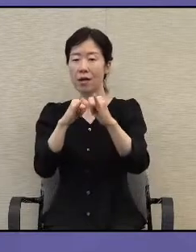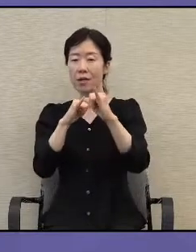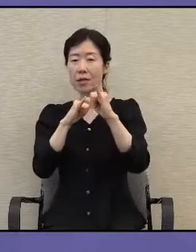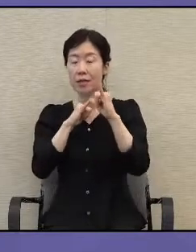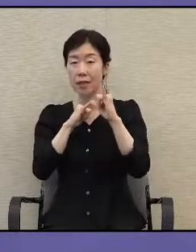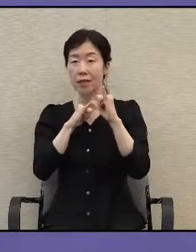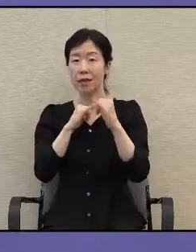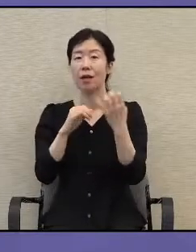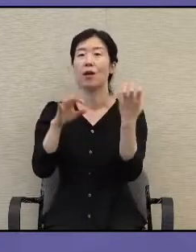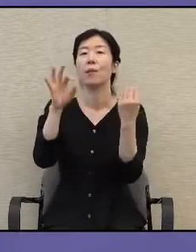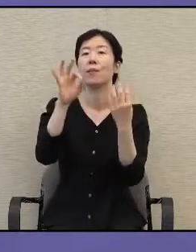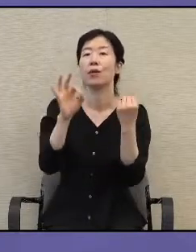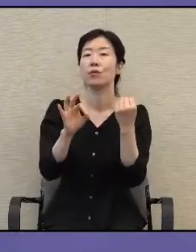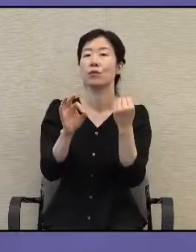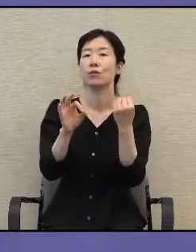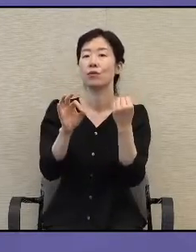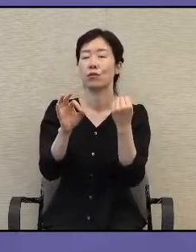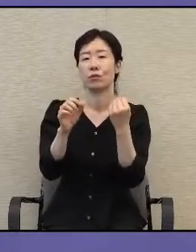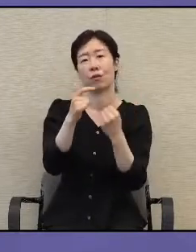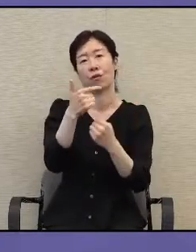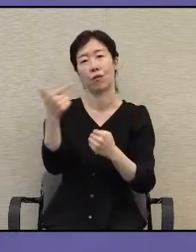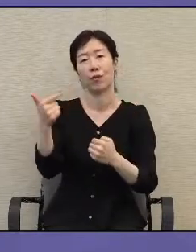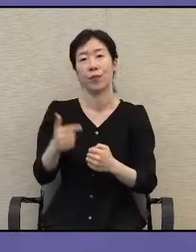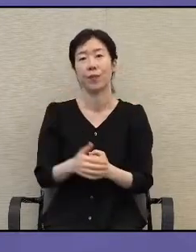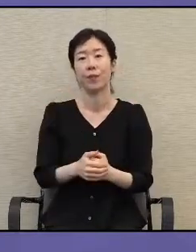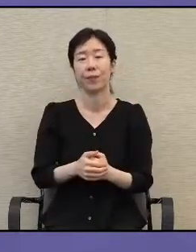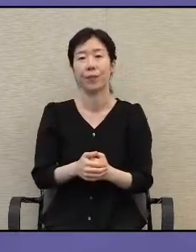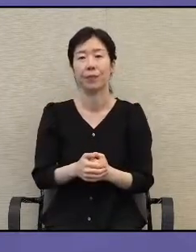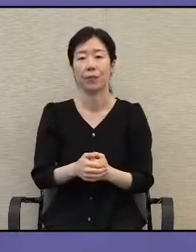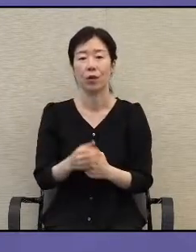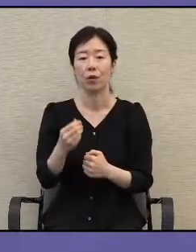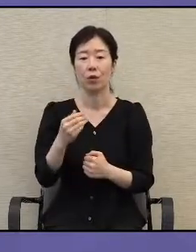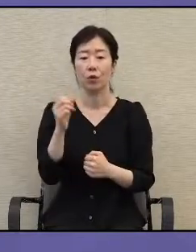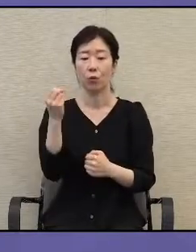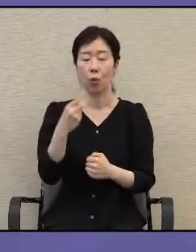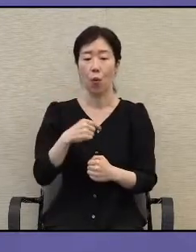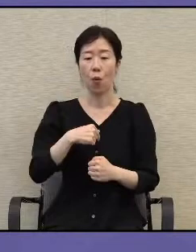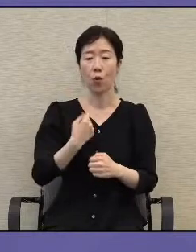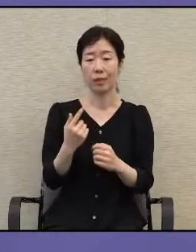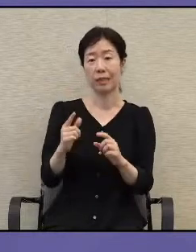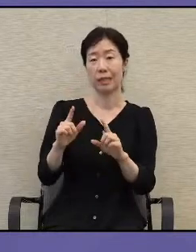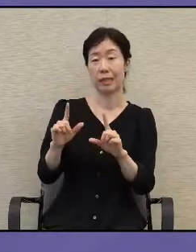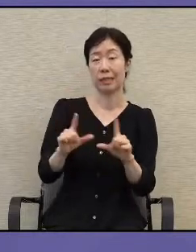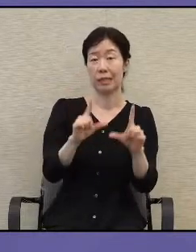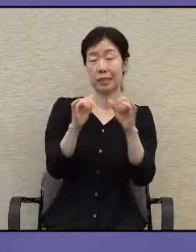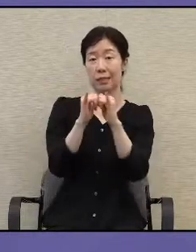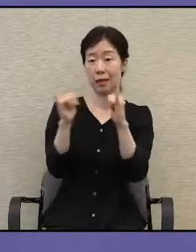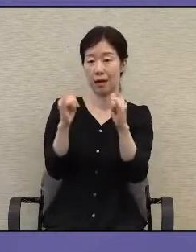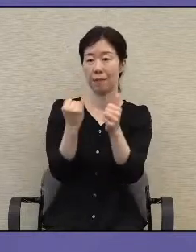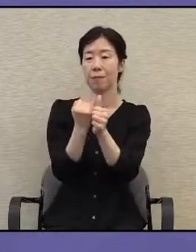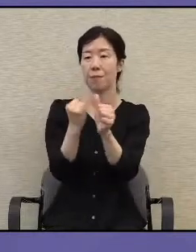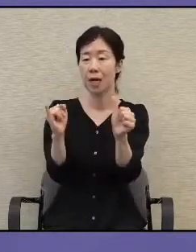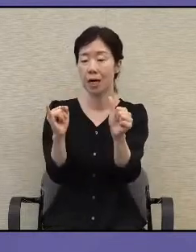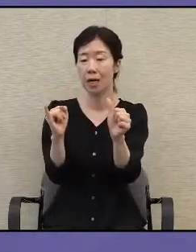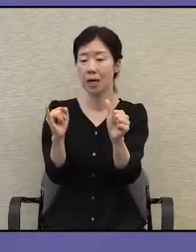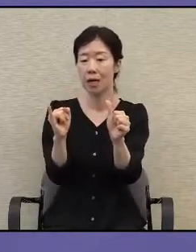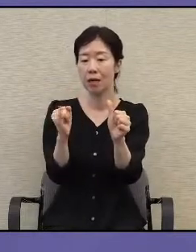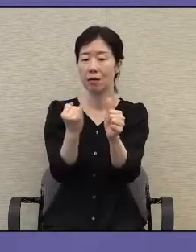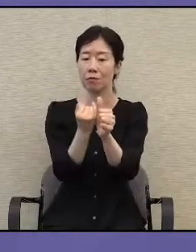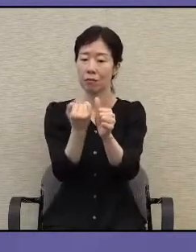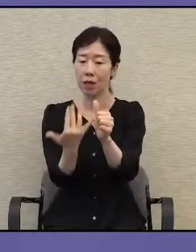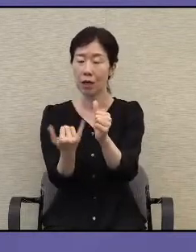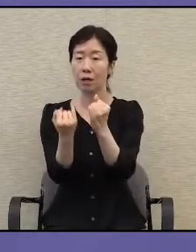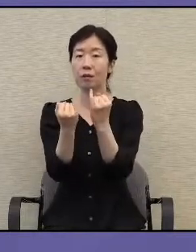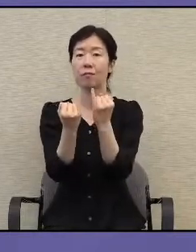비율 높았고요. 별거 사별 이혼한 상태에 있는 분들이 자살 생각 비율이 높았습니다. 1인 가구가 또 자살 생각이 높았습니다.